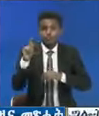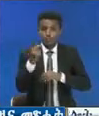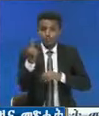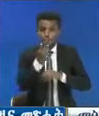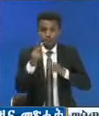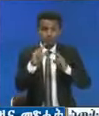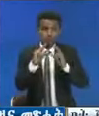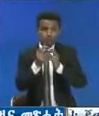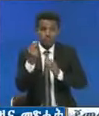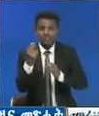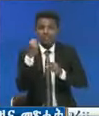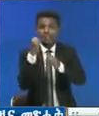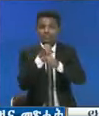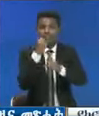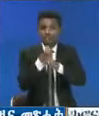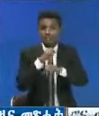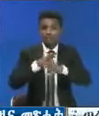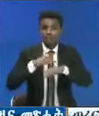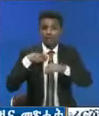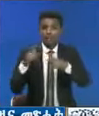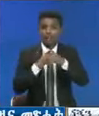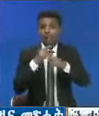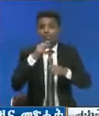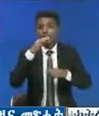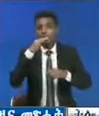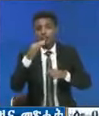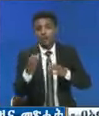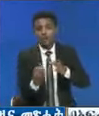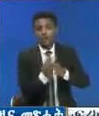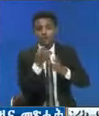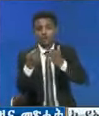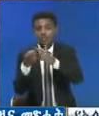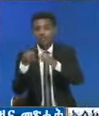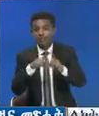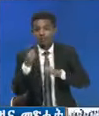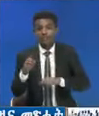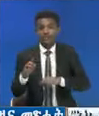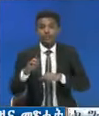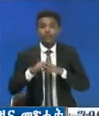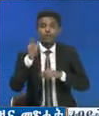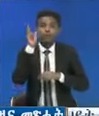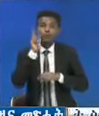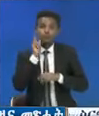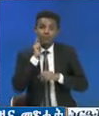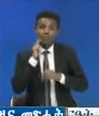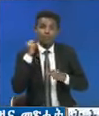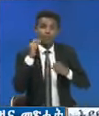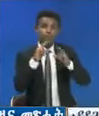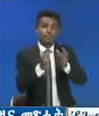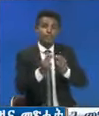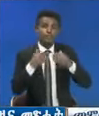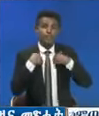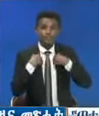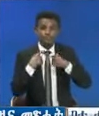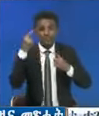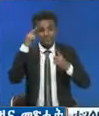ነው። አንደኛው እዚህ ያያችሁት የአቮካዶ ልማት ነው። ሁለተኛው ደግሞ በላይ አርማጮ የቡና ኮሞዲቲ ያለን። የቡና ኮሞዲቲ ኦልሞስት